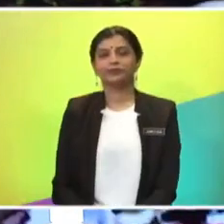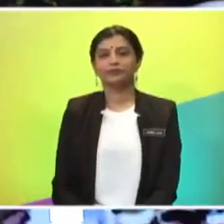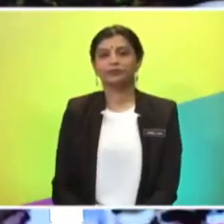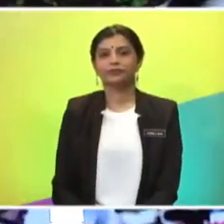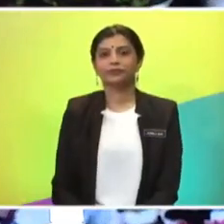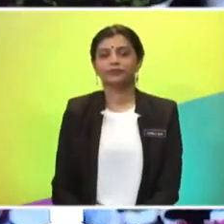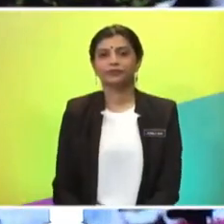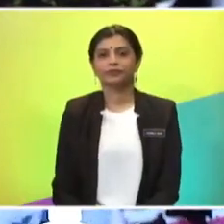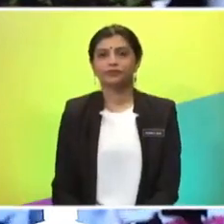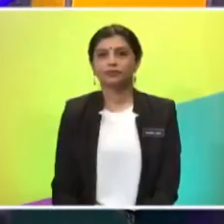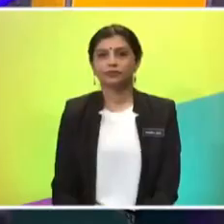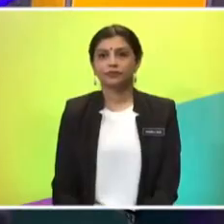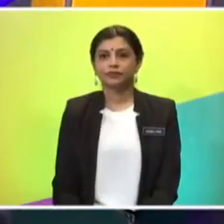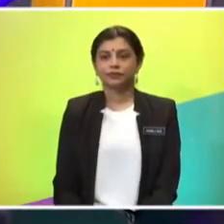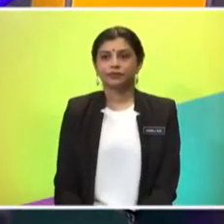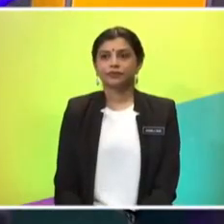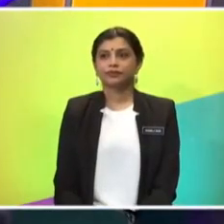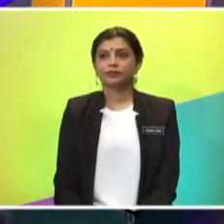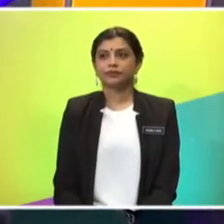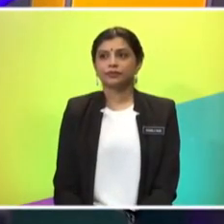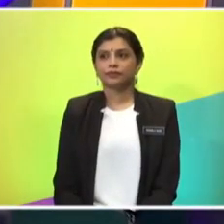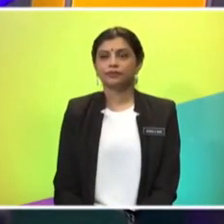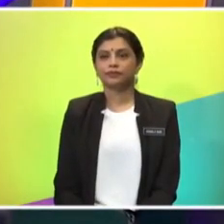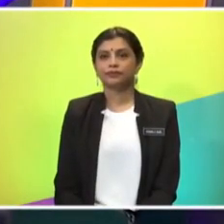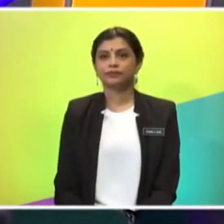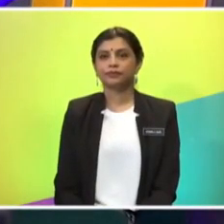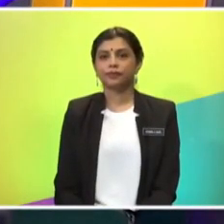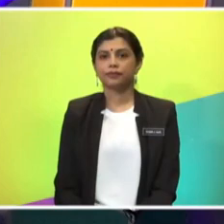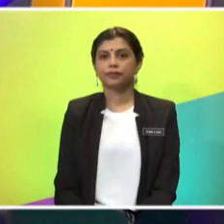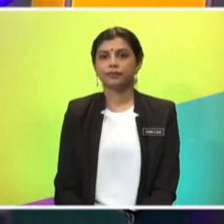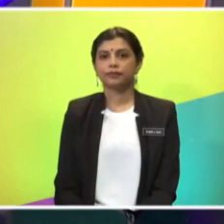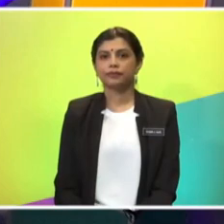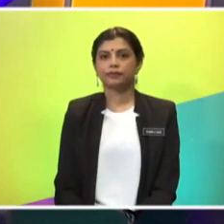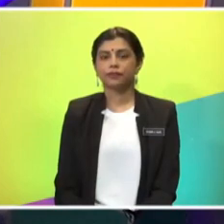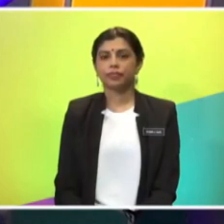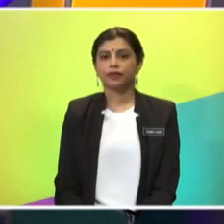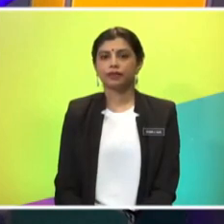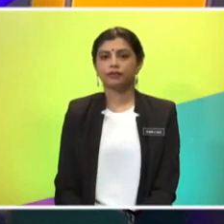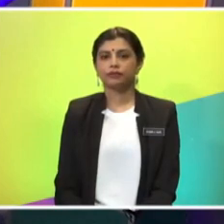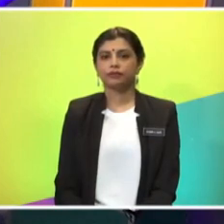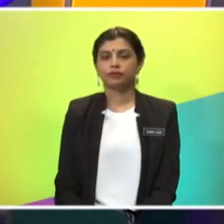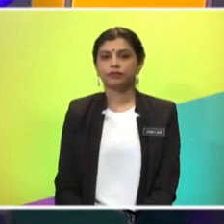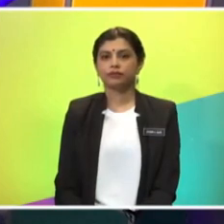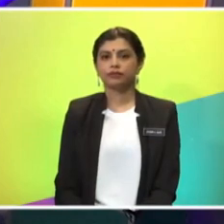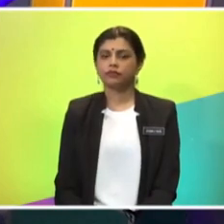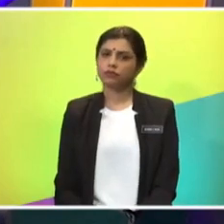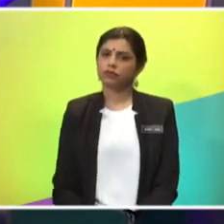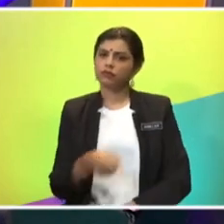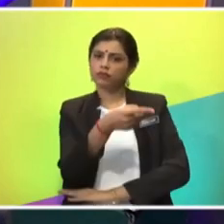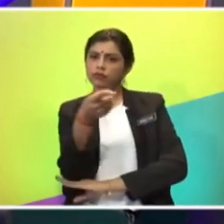cikgu, dan mungkin agak timbul persoalan kepada penonton pada ketika ini kerana saya dan juga cikgu-cikgu kami